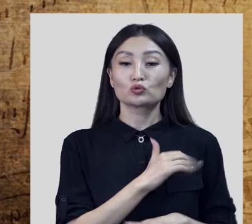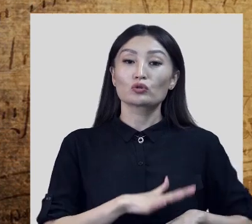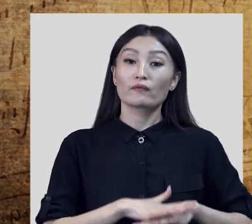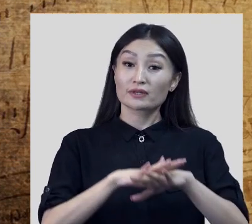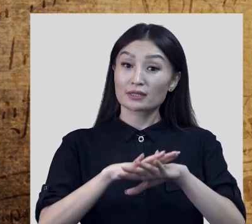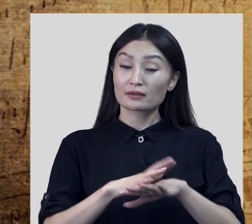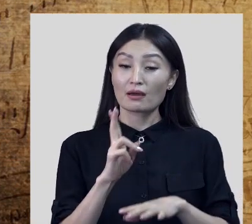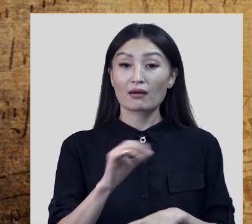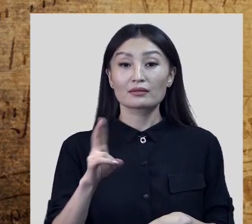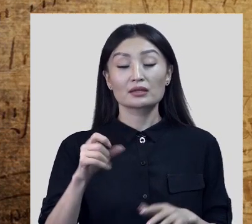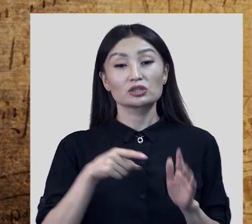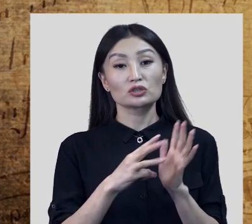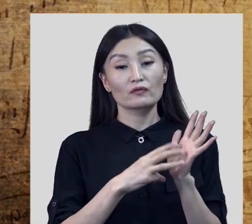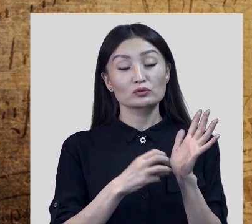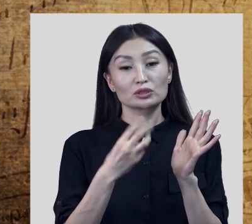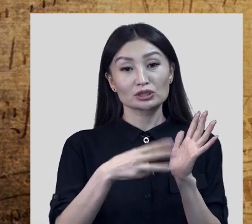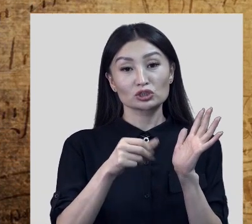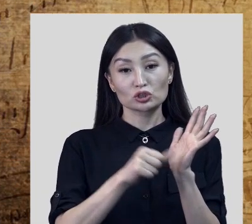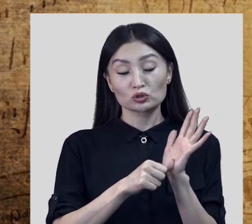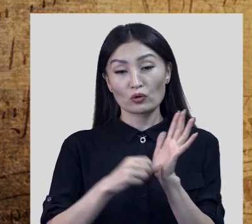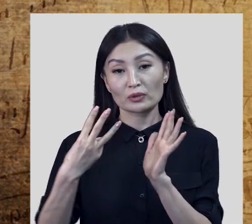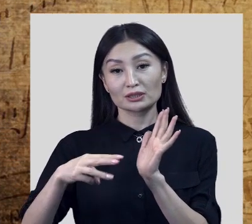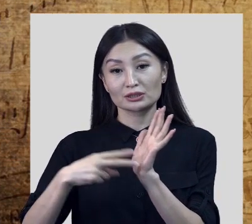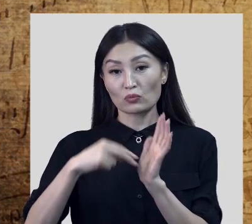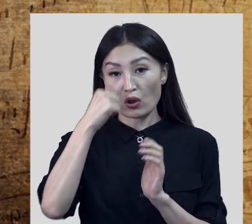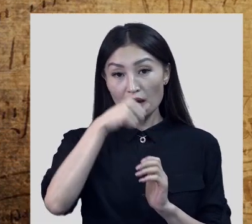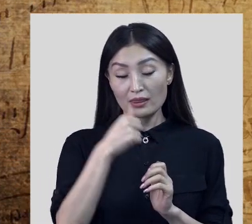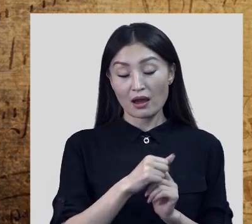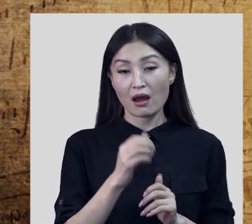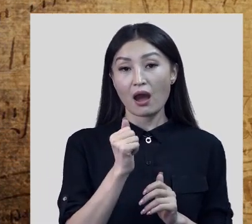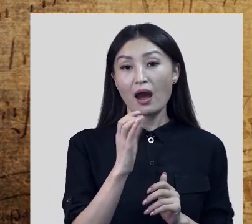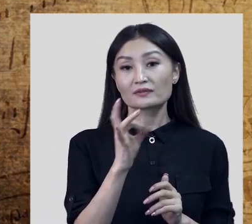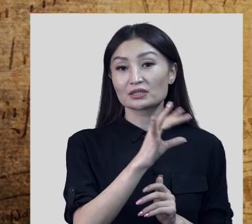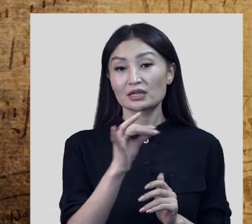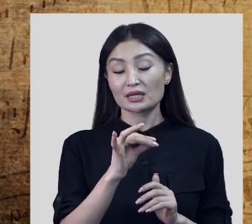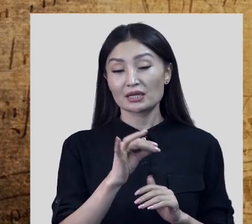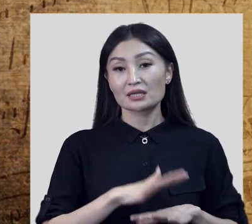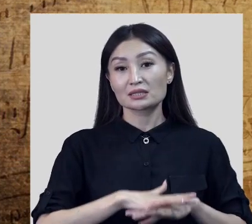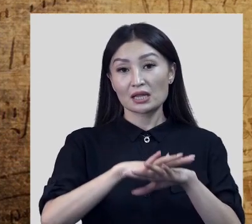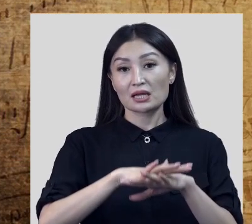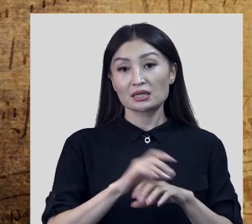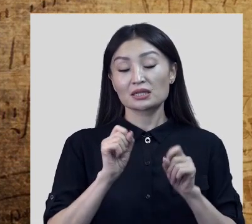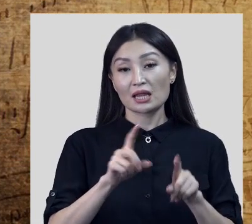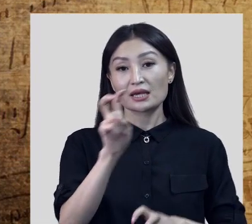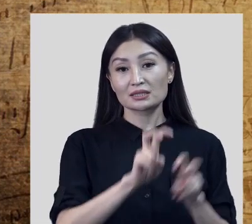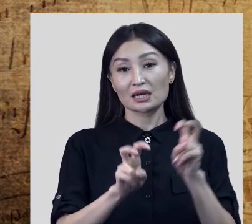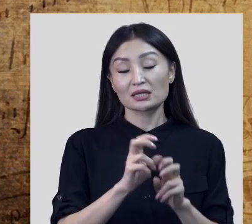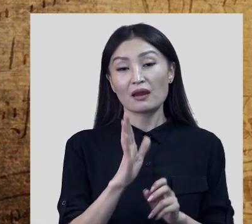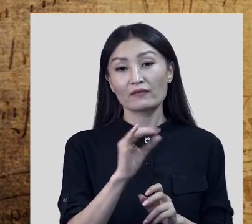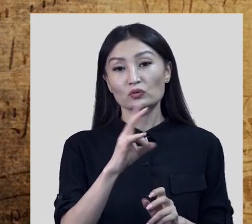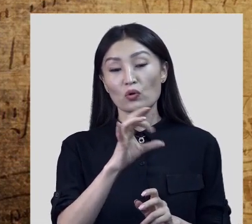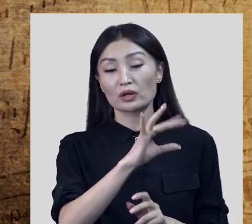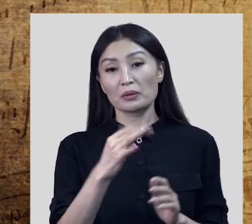в канаде в 1836 1837 годах в австрии восстание золотоискатели в виктории в